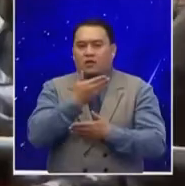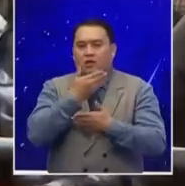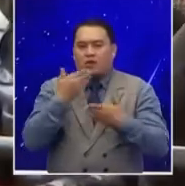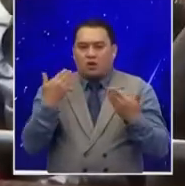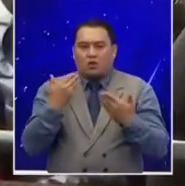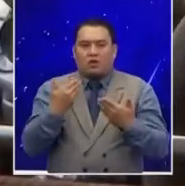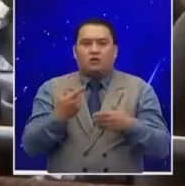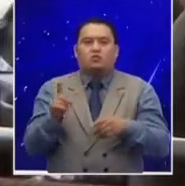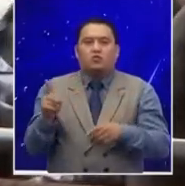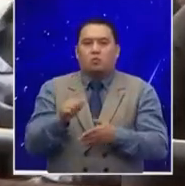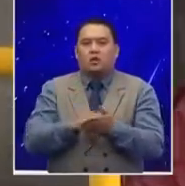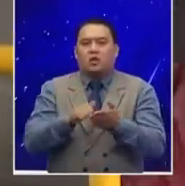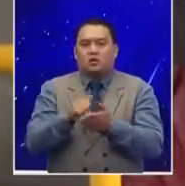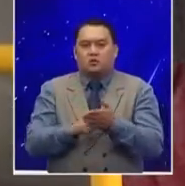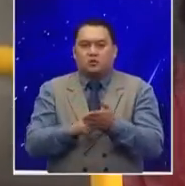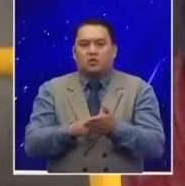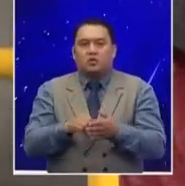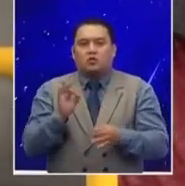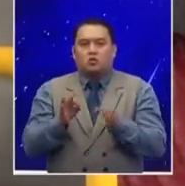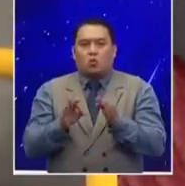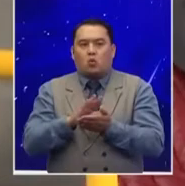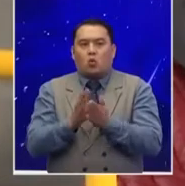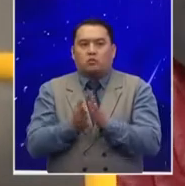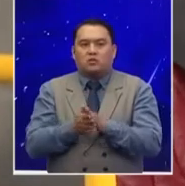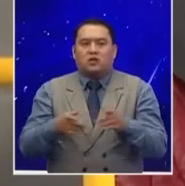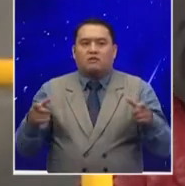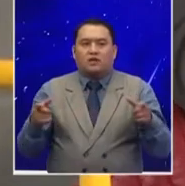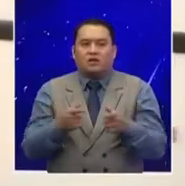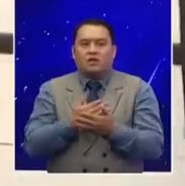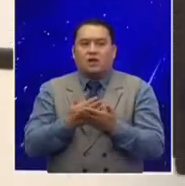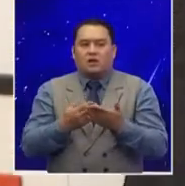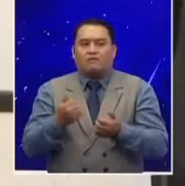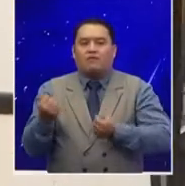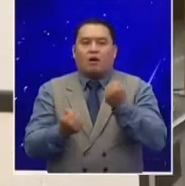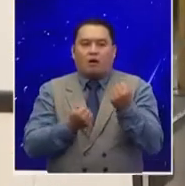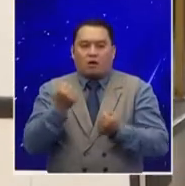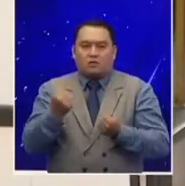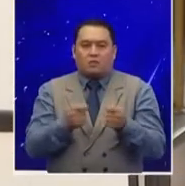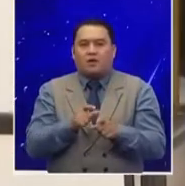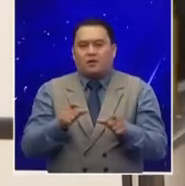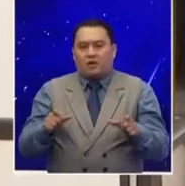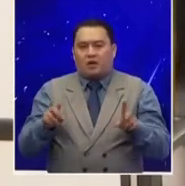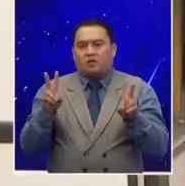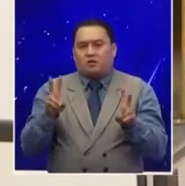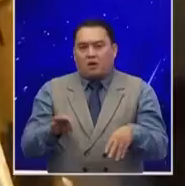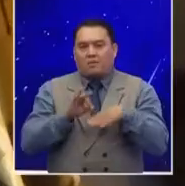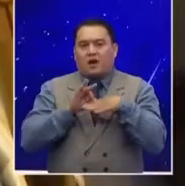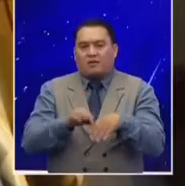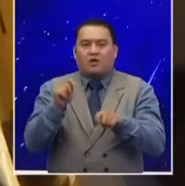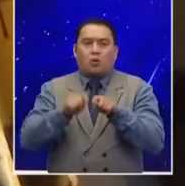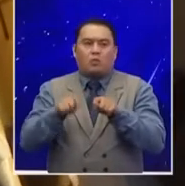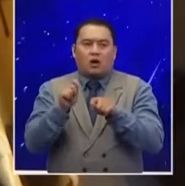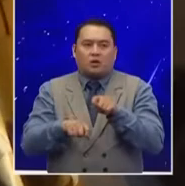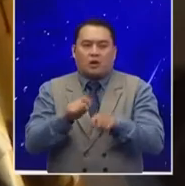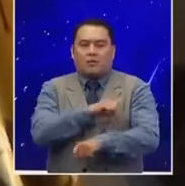являются достаточной причиной для соблюдения условий карантина некоторыми водителями и пассажирами. В рамках проведенного рейда